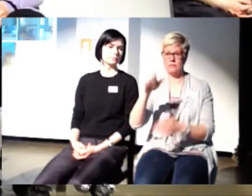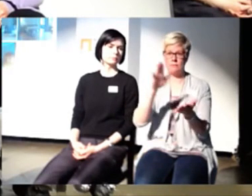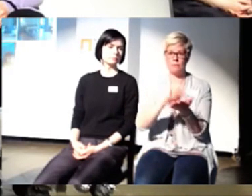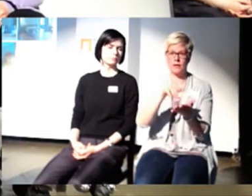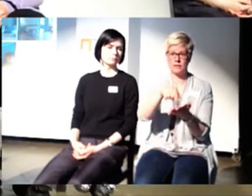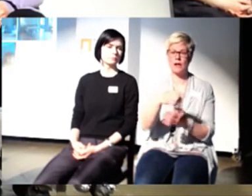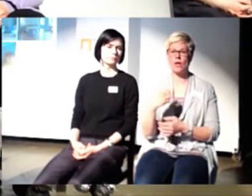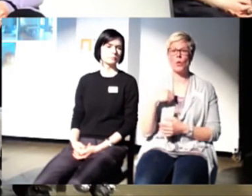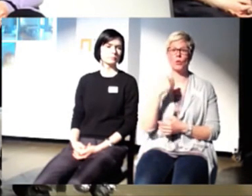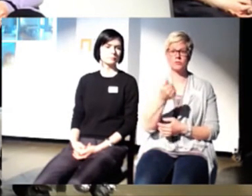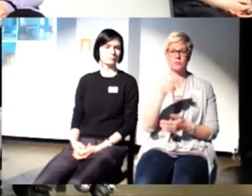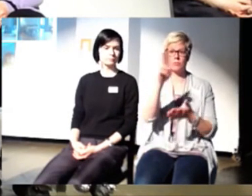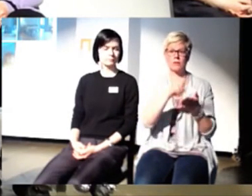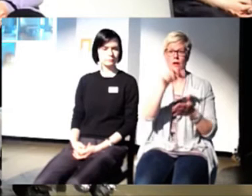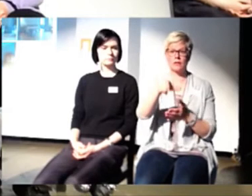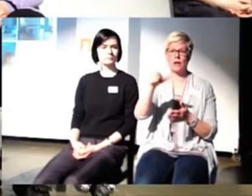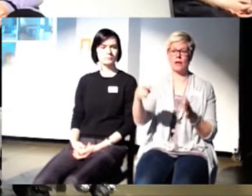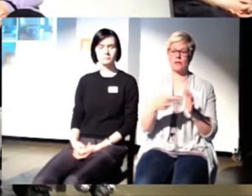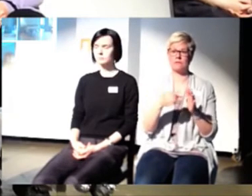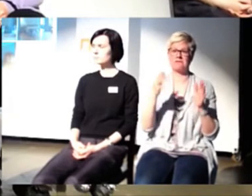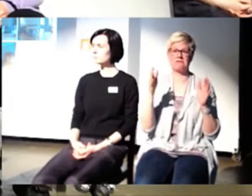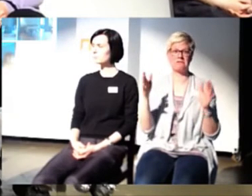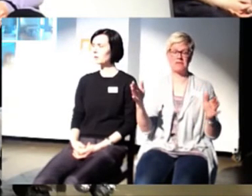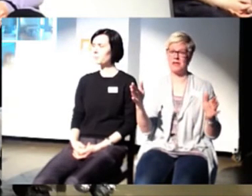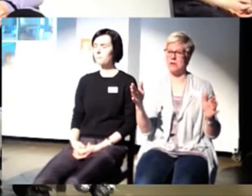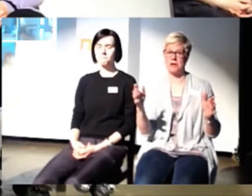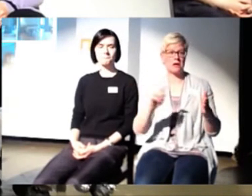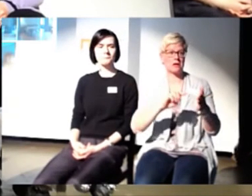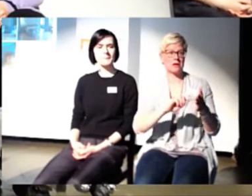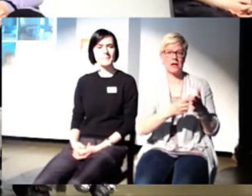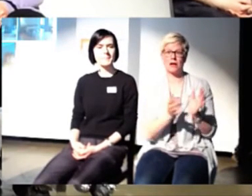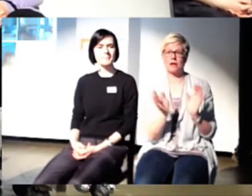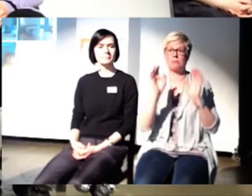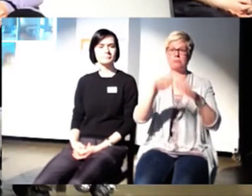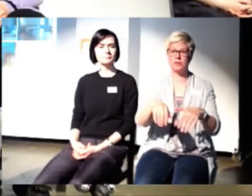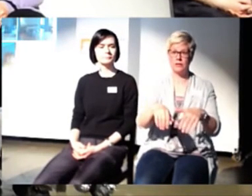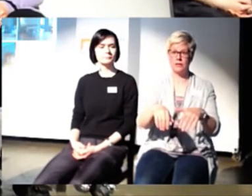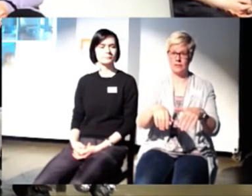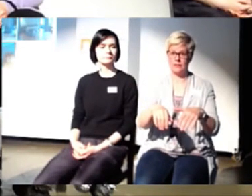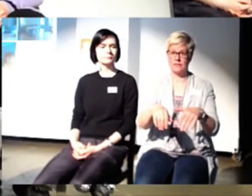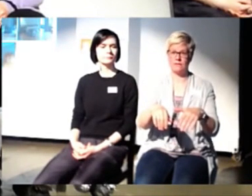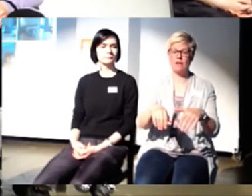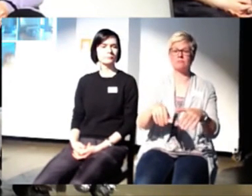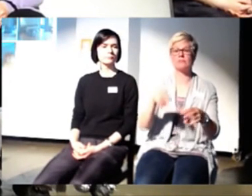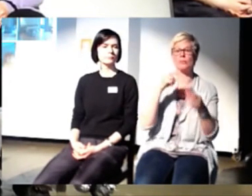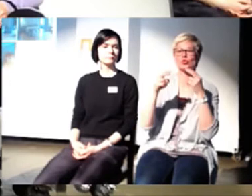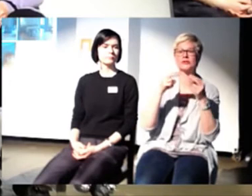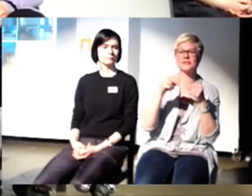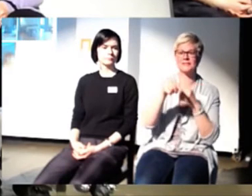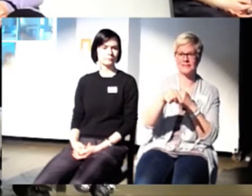yksityiset taiteilijat kerran viikossa kokoontuvat Brunssille. Ja Brunssin